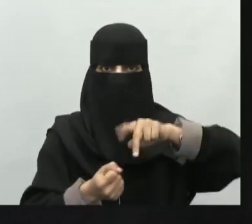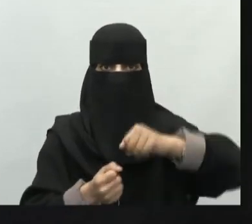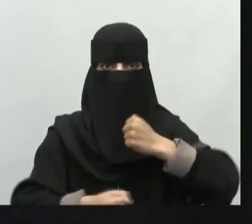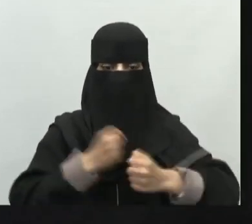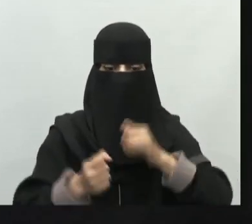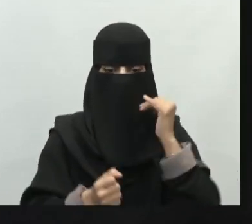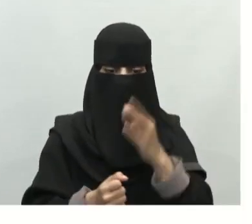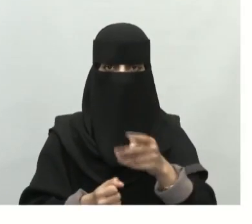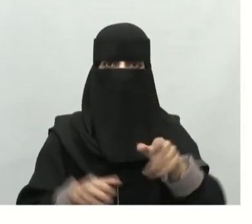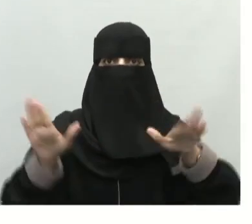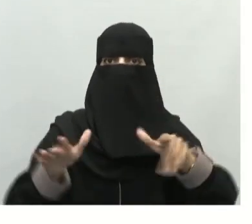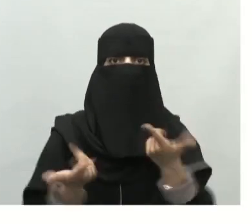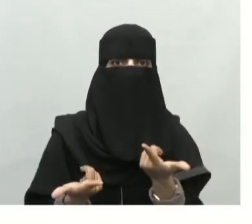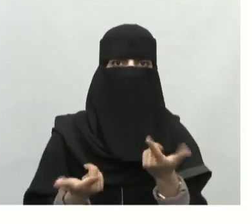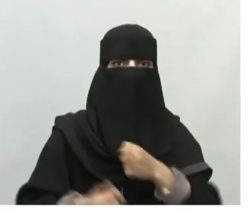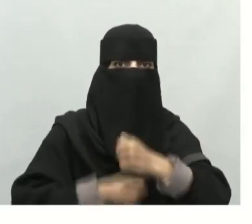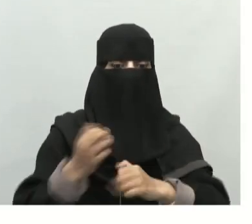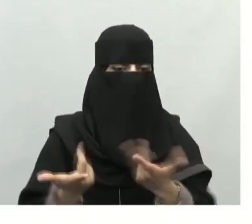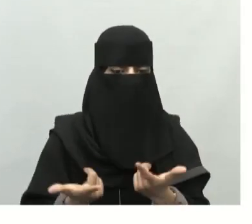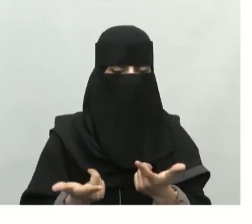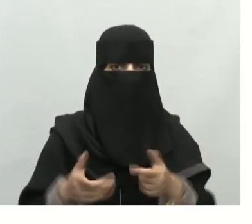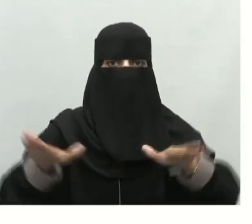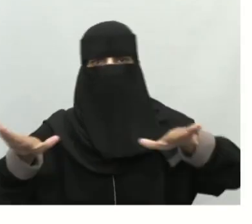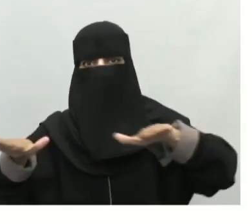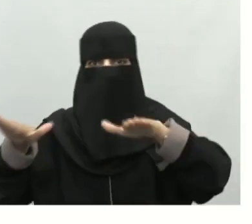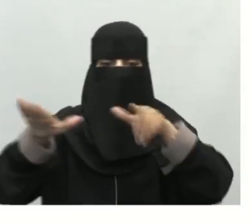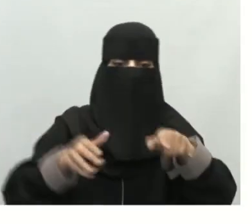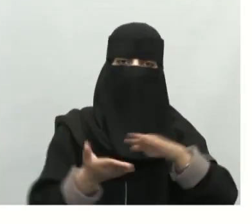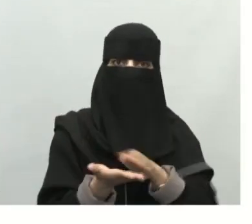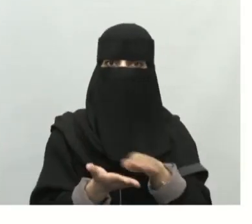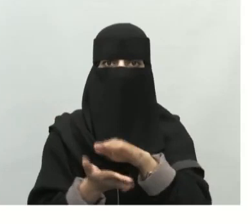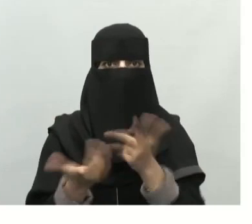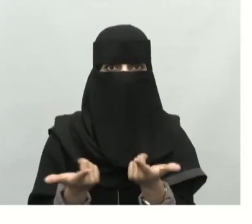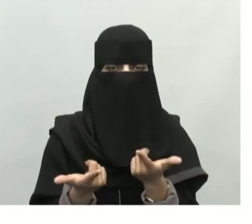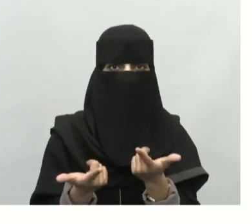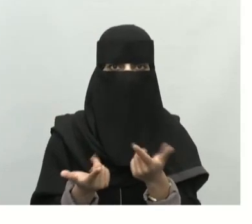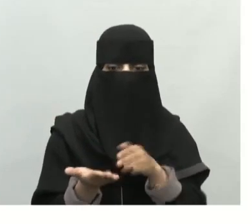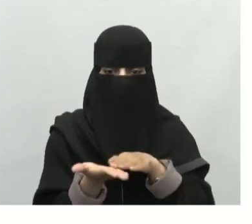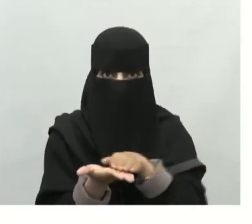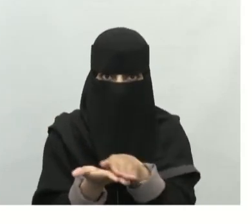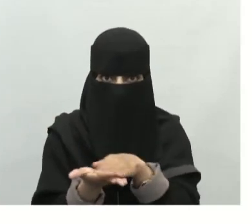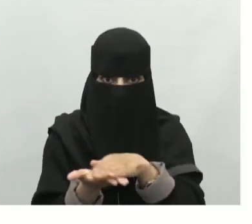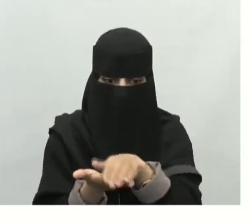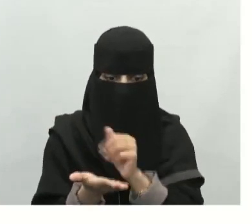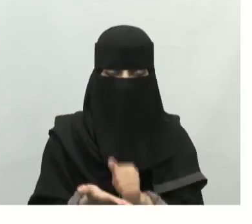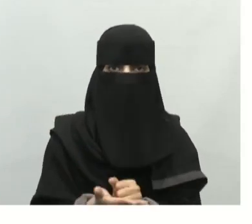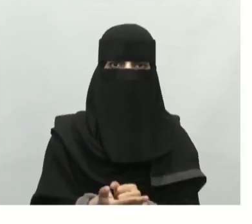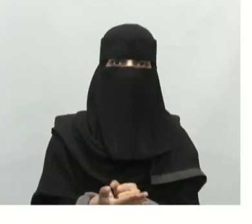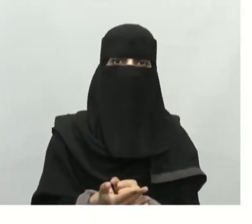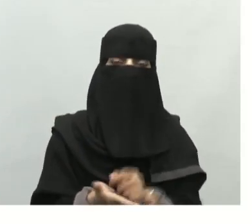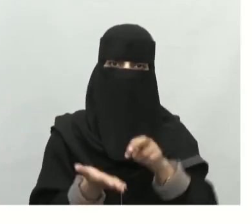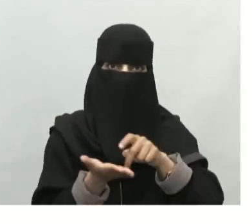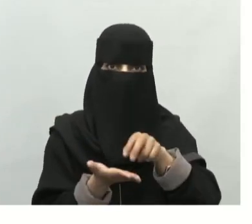والركض الطيور الطيران الزواحف تزحف ما انه ل لها